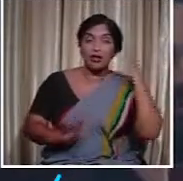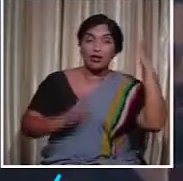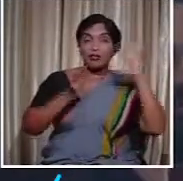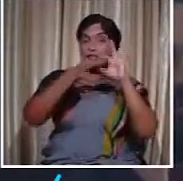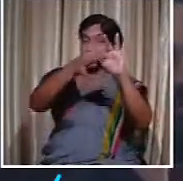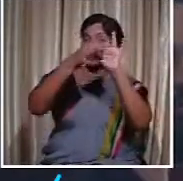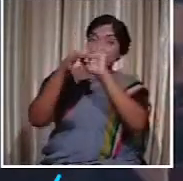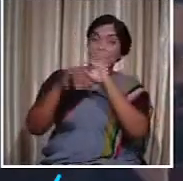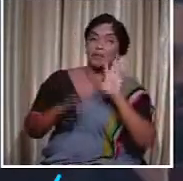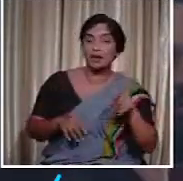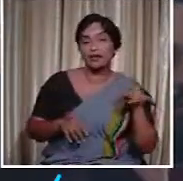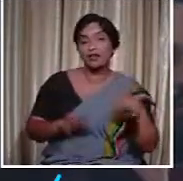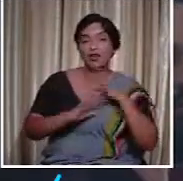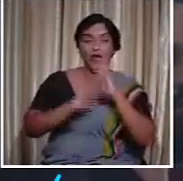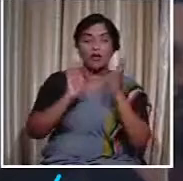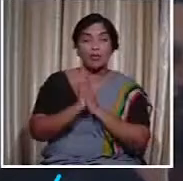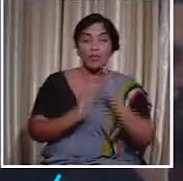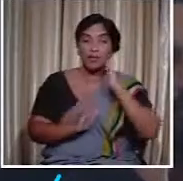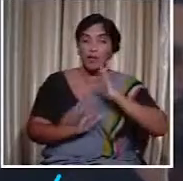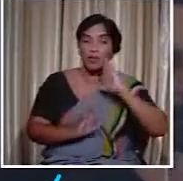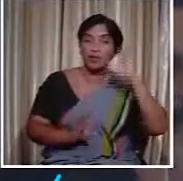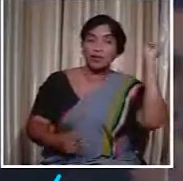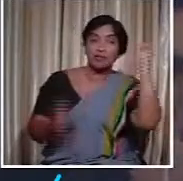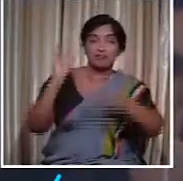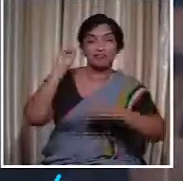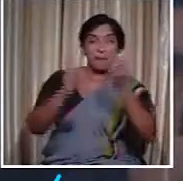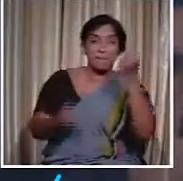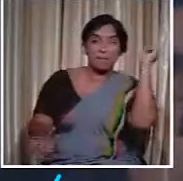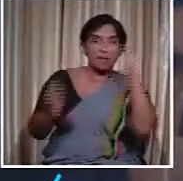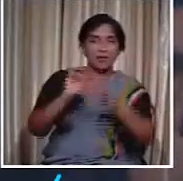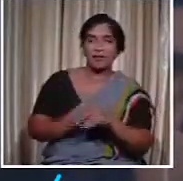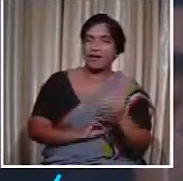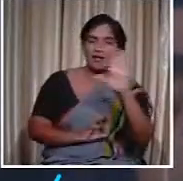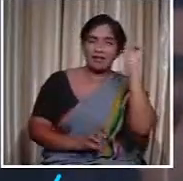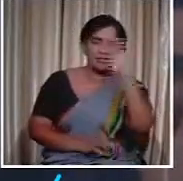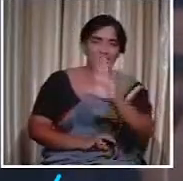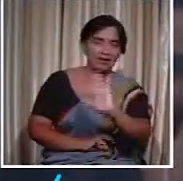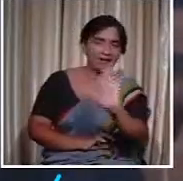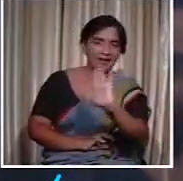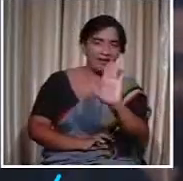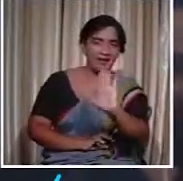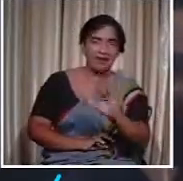සබඳතා තීරණ නිසා මේ ඔක්කොම පිටරටවල වලින් පැනපැන සල්ලි දෙයි කියලා. එහෙම දෙන්නේ නැහැ.